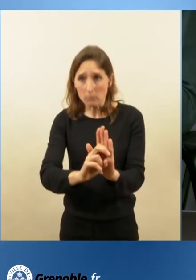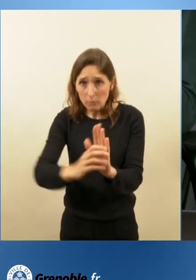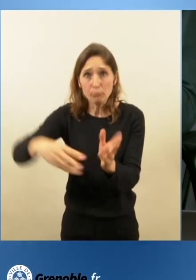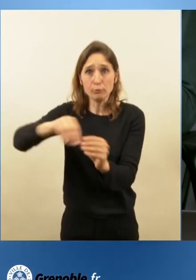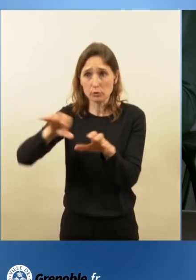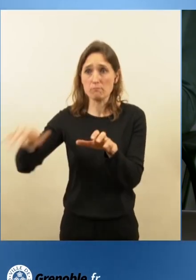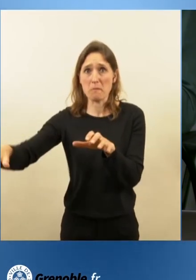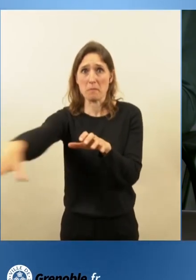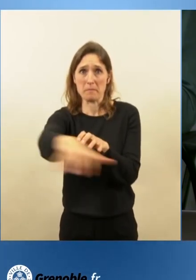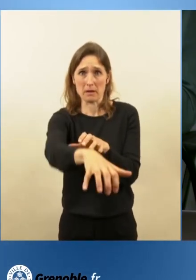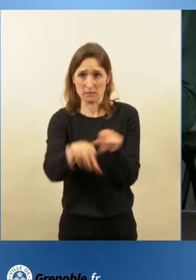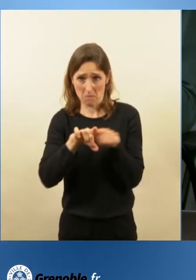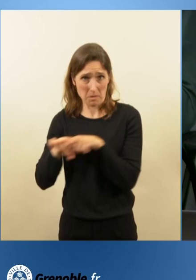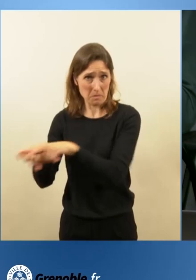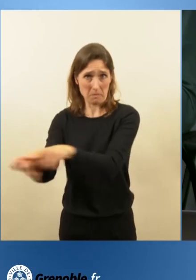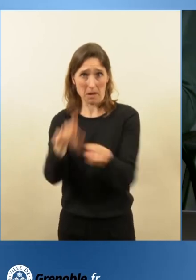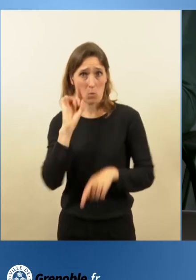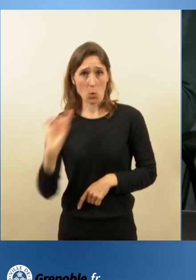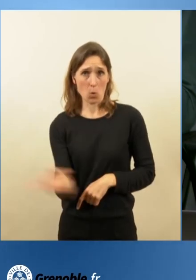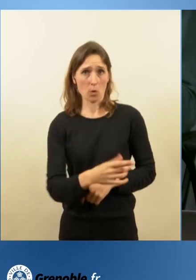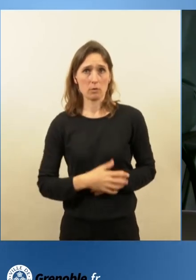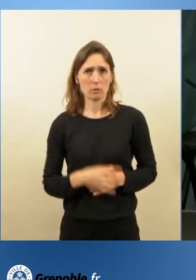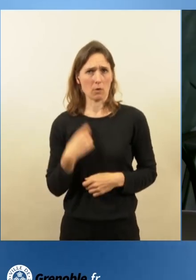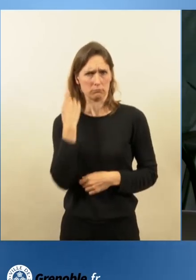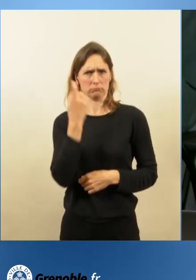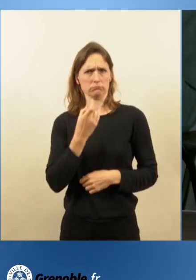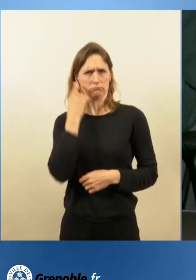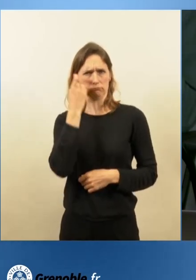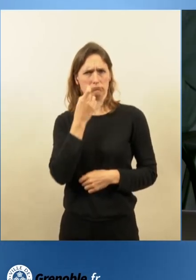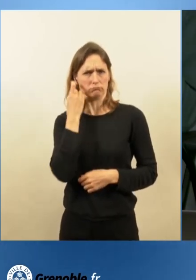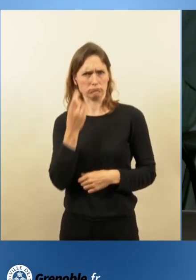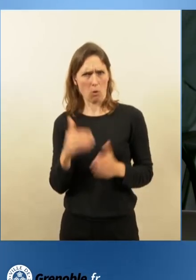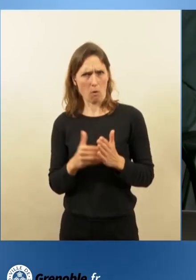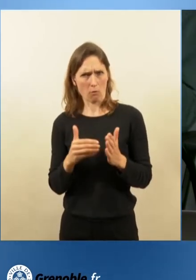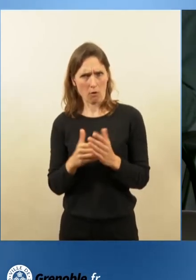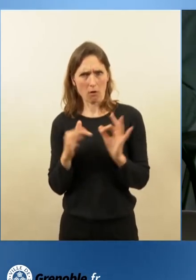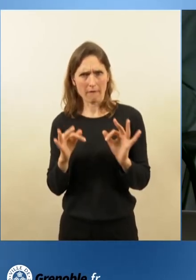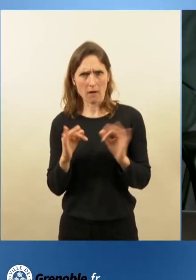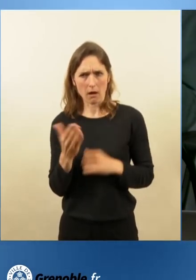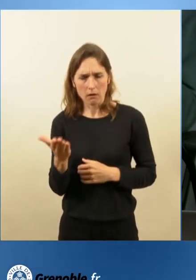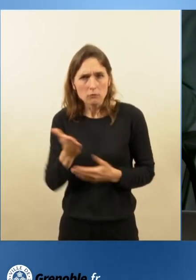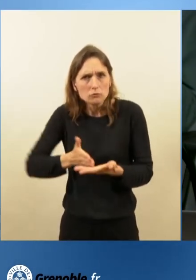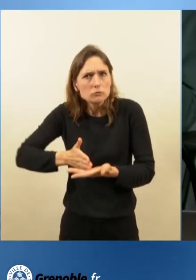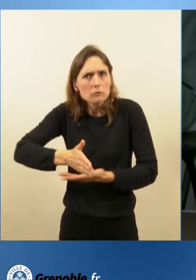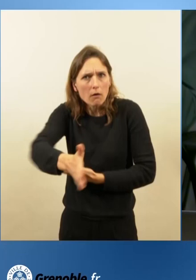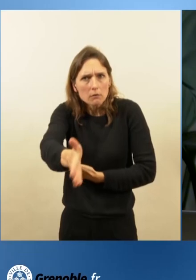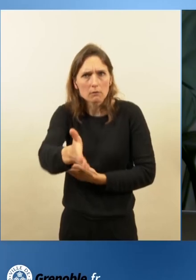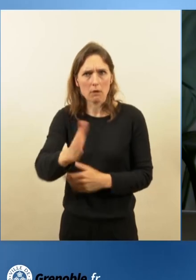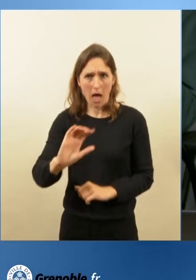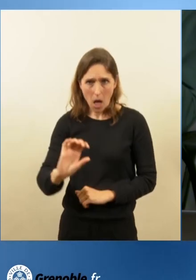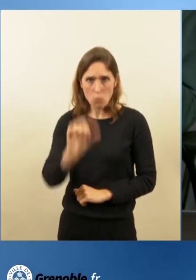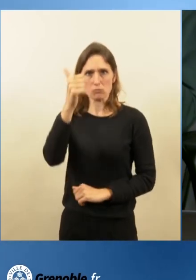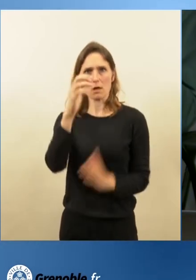et pour eux c'est la même chose et je m'intéresse toujours m'interroge toujours sur le sens de cette onzième